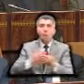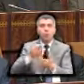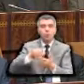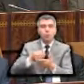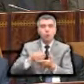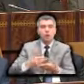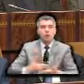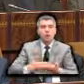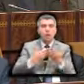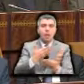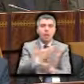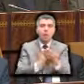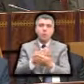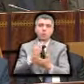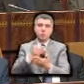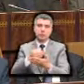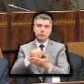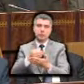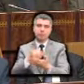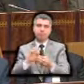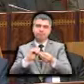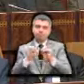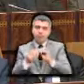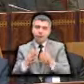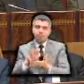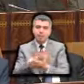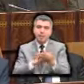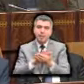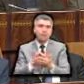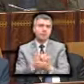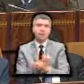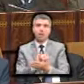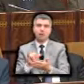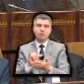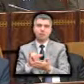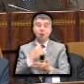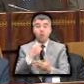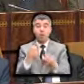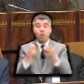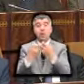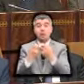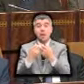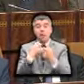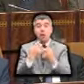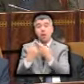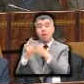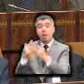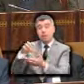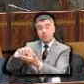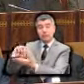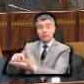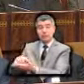من شأنه ان يزيد الاحتقان الاجتماعي وتوترا كما هو الشأن بالنسبة لعدة اقاليم